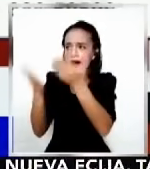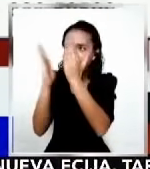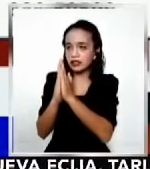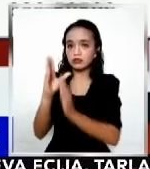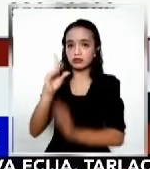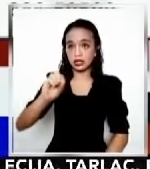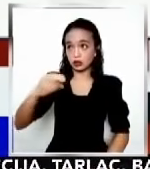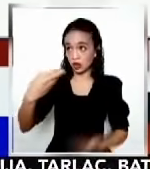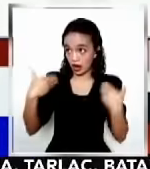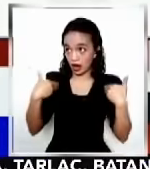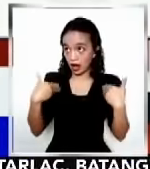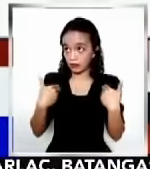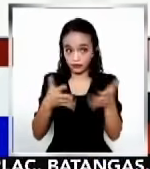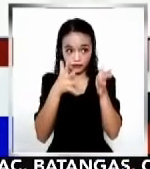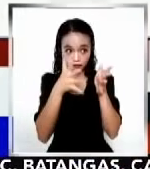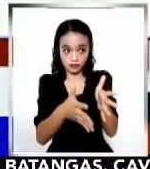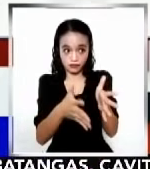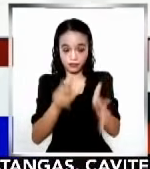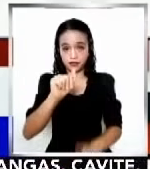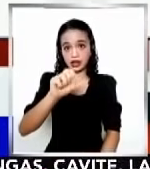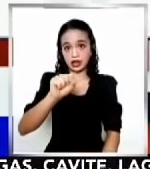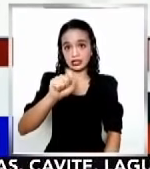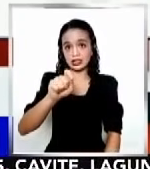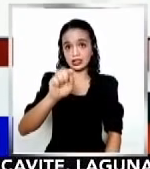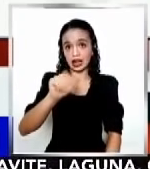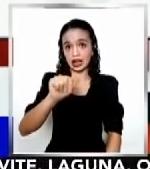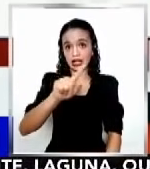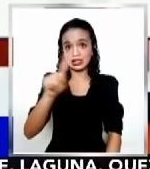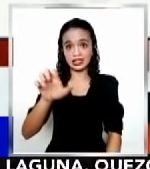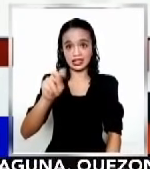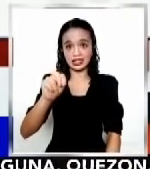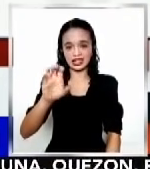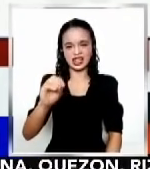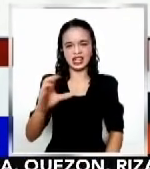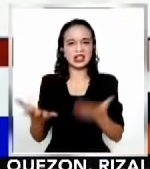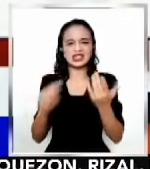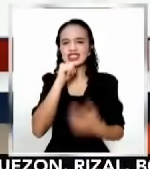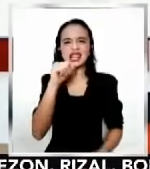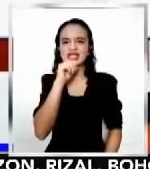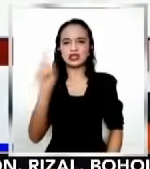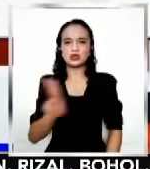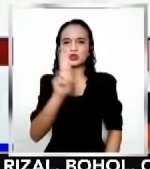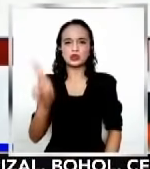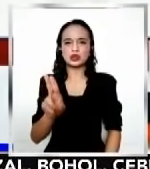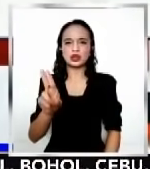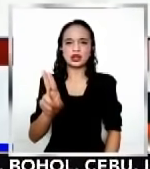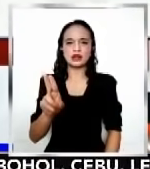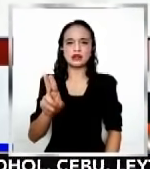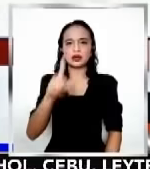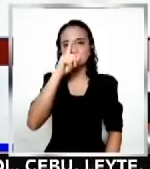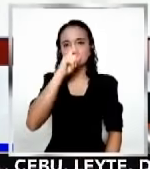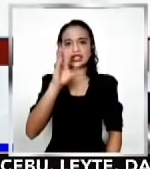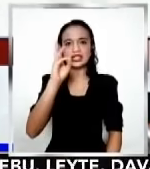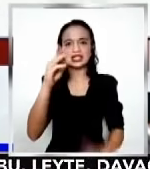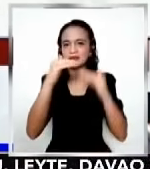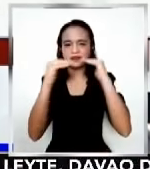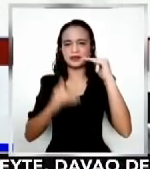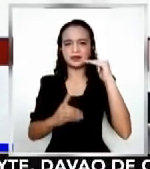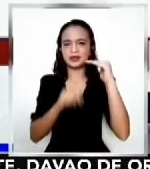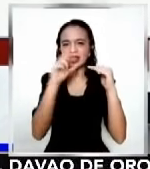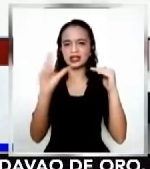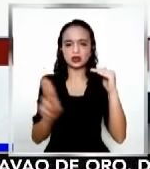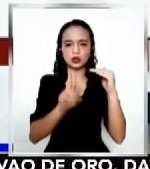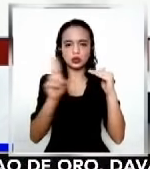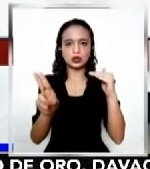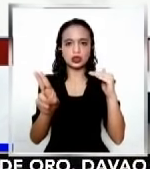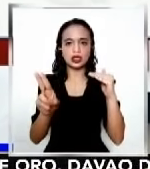AstraZeneca vaccine, siguro ay huwag muna natin gamitin sa mga people below 60 years old until we get clearer evidence at